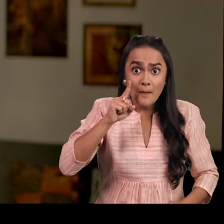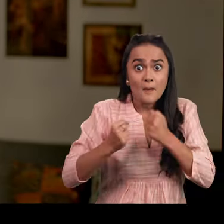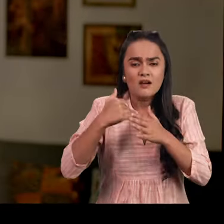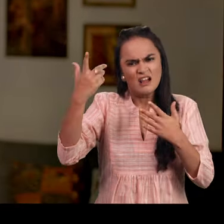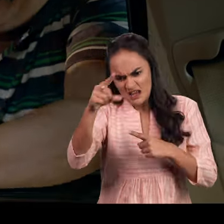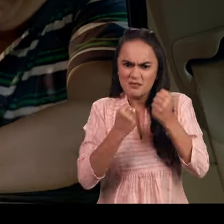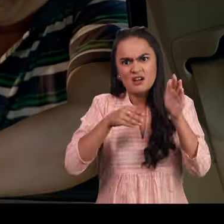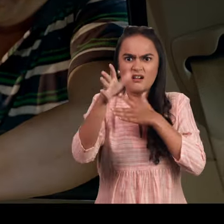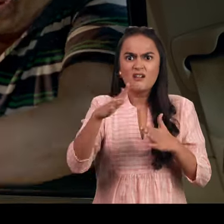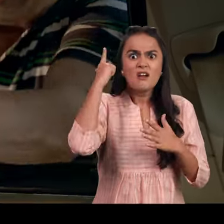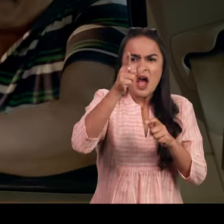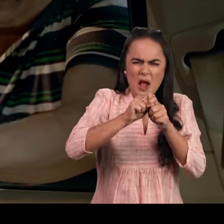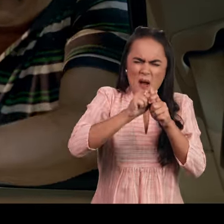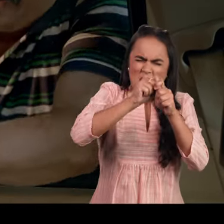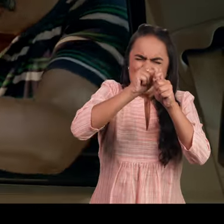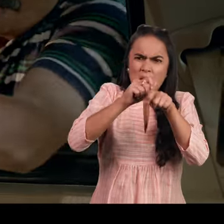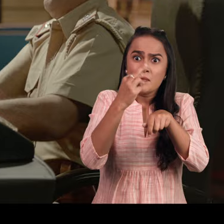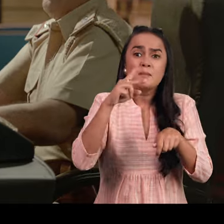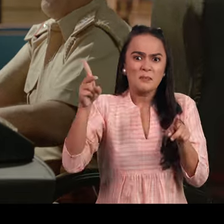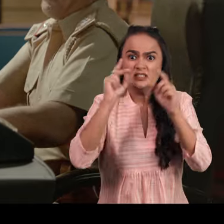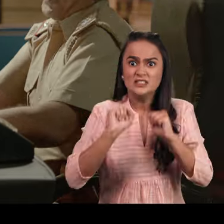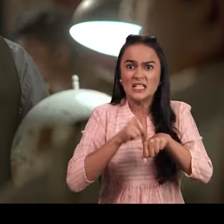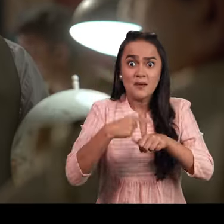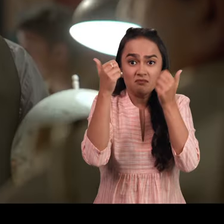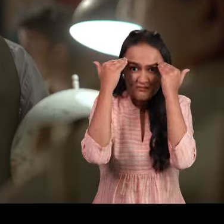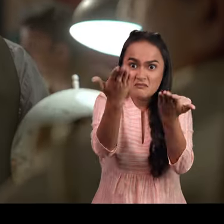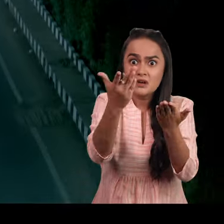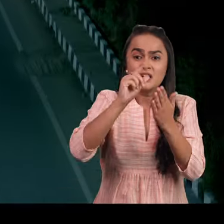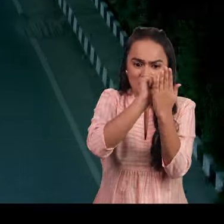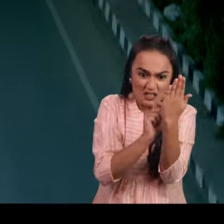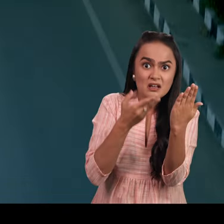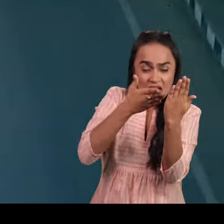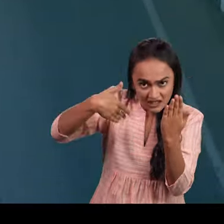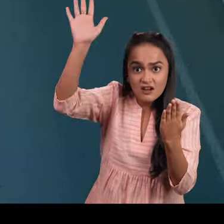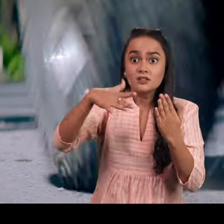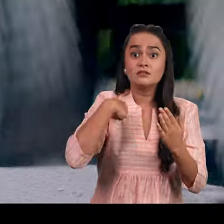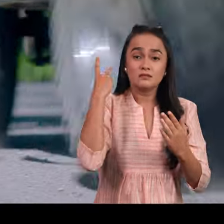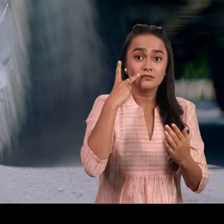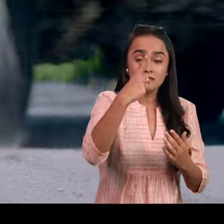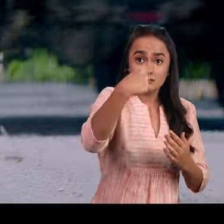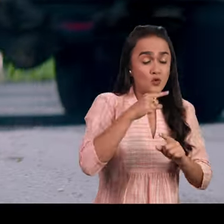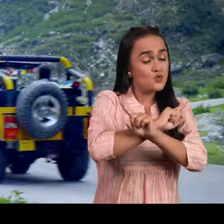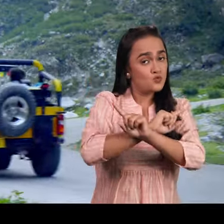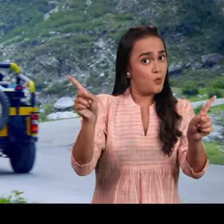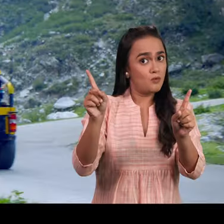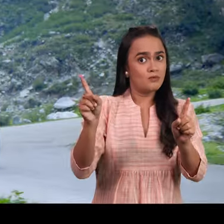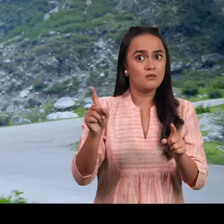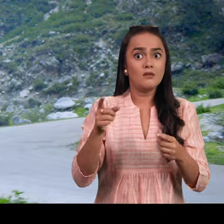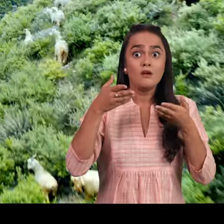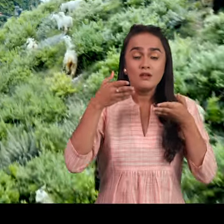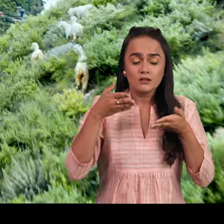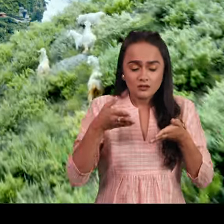પપ્પા ભાગી ગયા? અરે ભાગી જાય ને, આટલા બધા ધંધા કરો છો, બે મિનિટ બાપ જોડે બેસવાનો ટાઈમ નથી. ચિઠ્ઠીમાં લખતા ગયા છે, મને શોધવાની કોશિશ નહીં